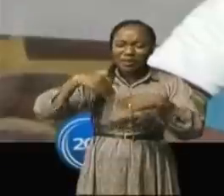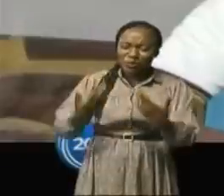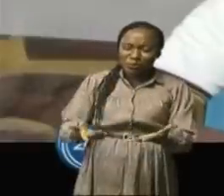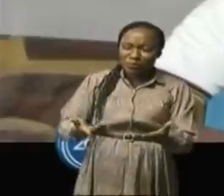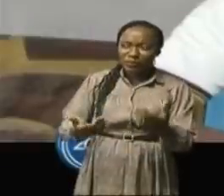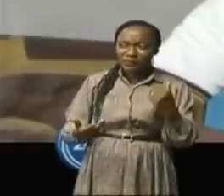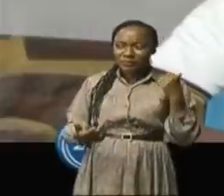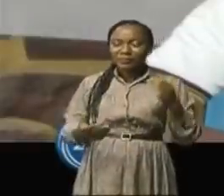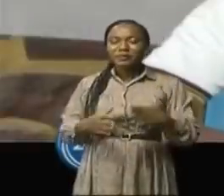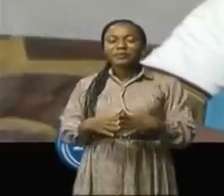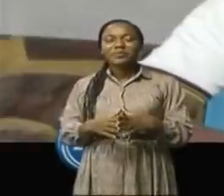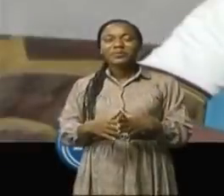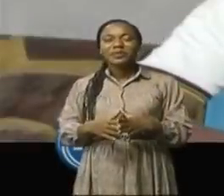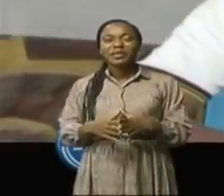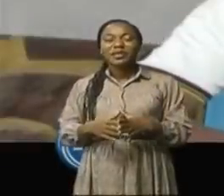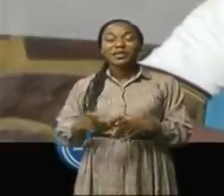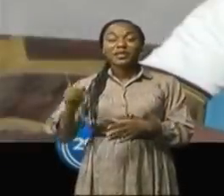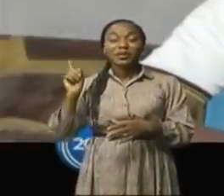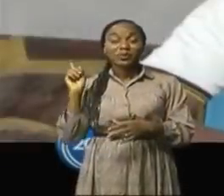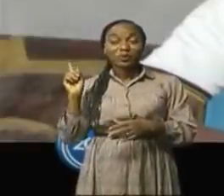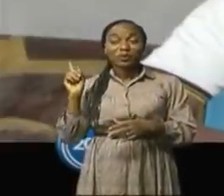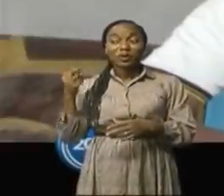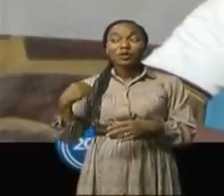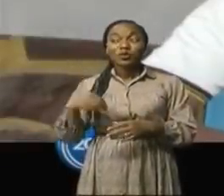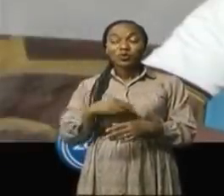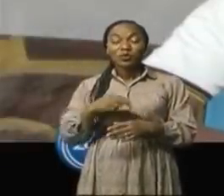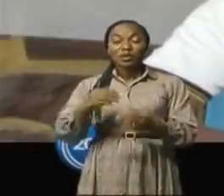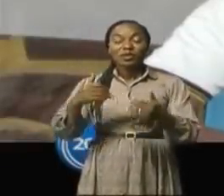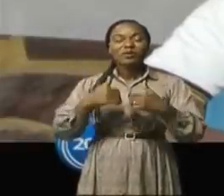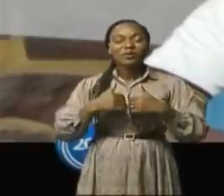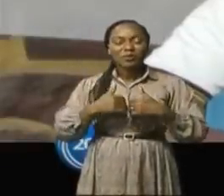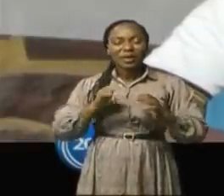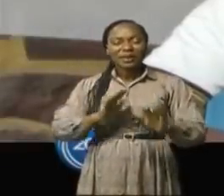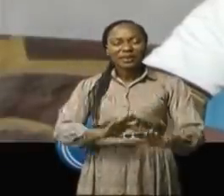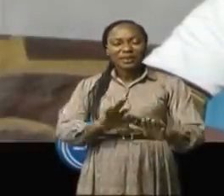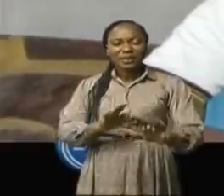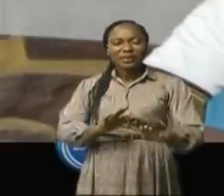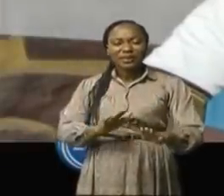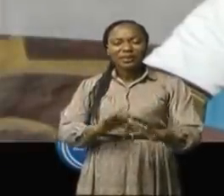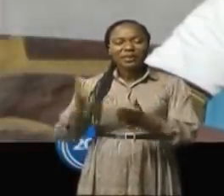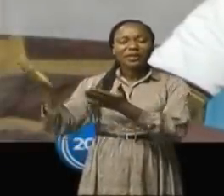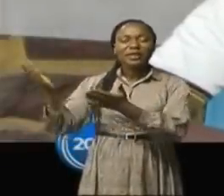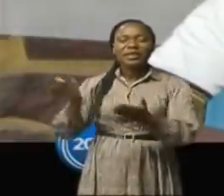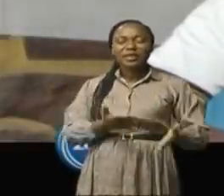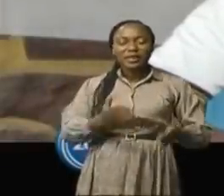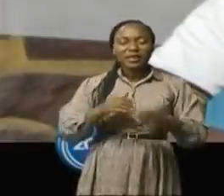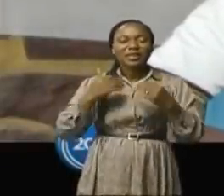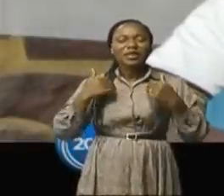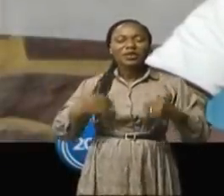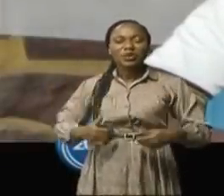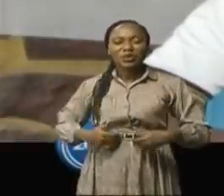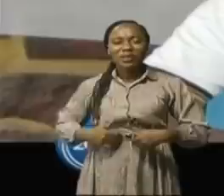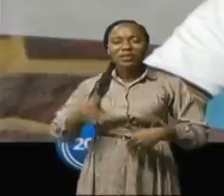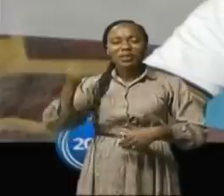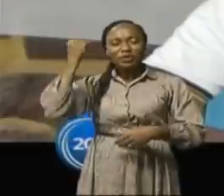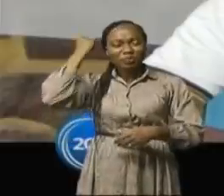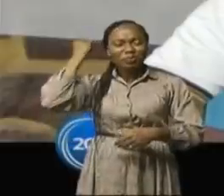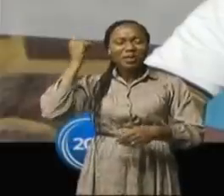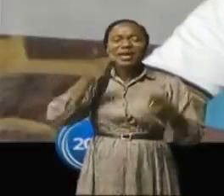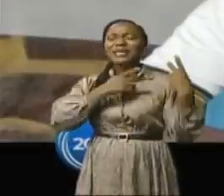Nous avons attendu cet événement, ça fait longtemps. Nous sommes en train de sensibiliser la